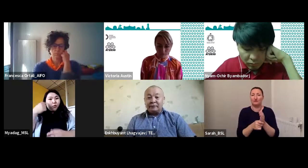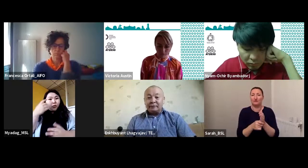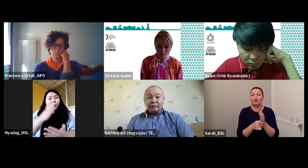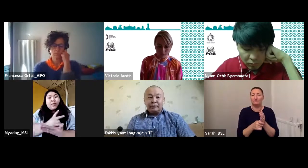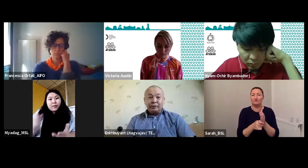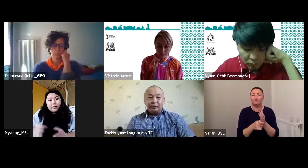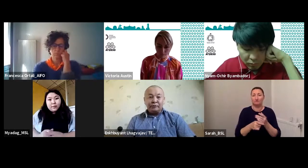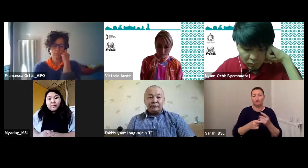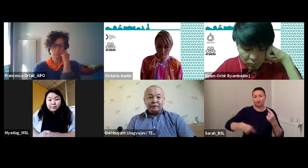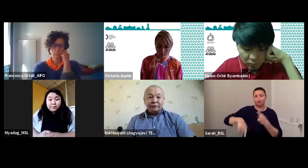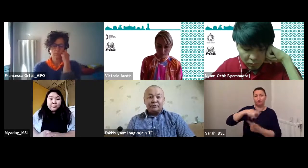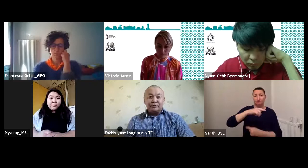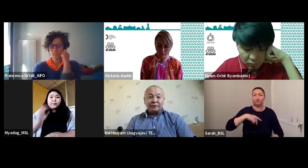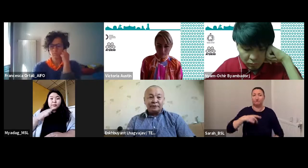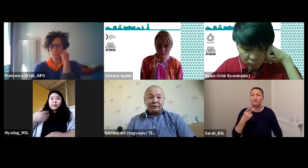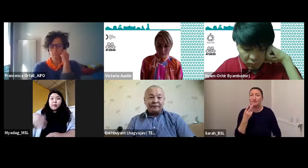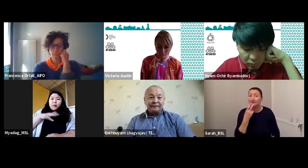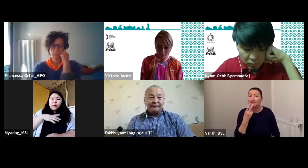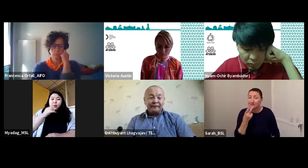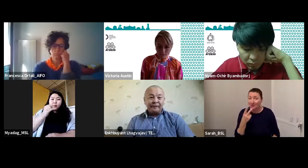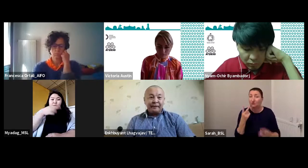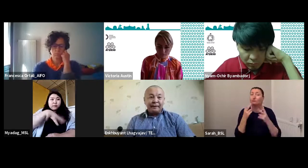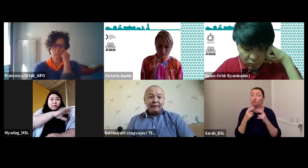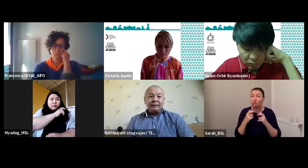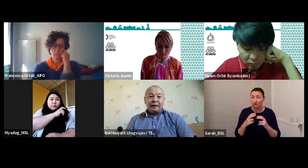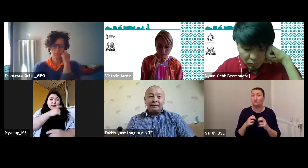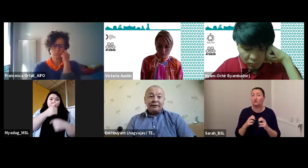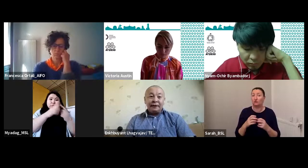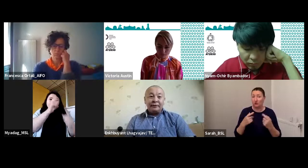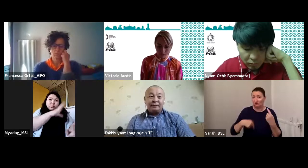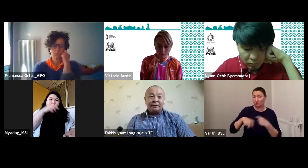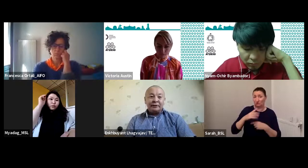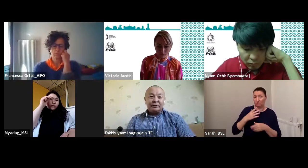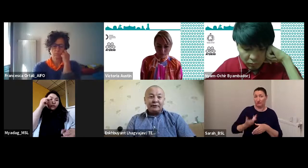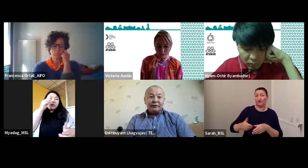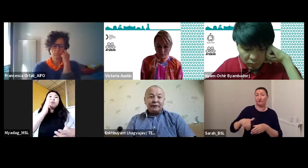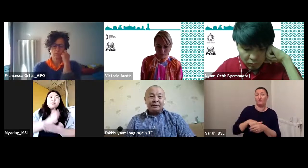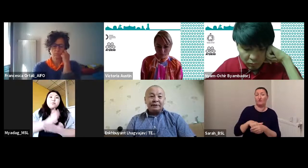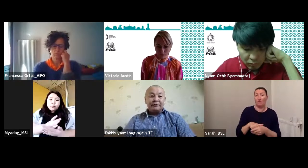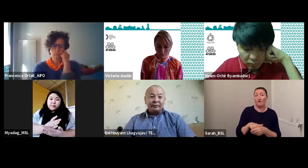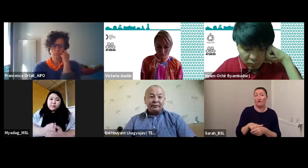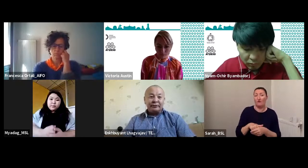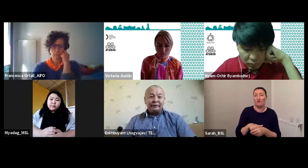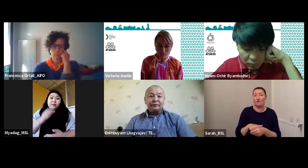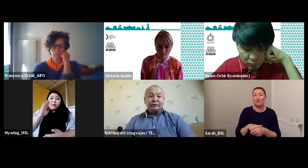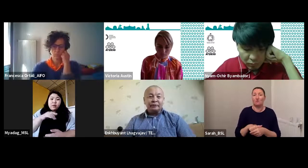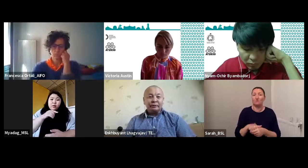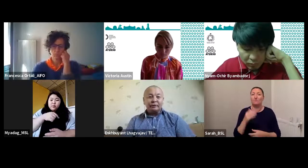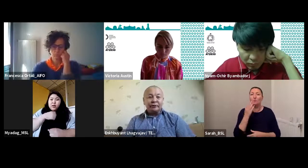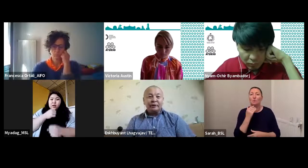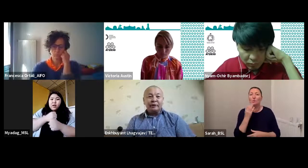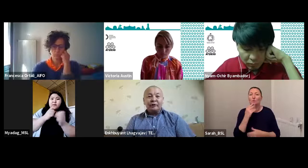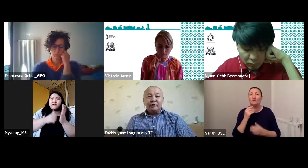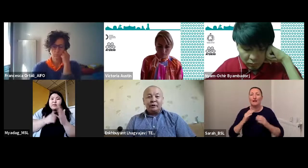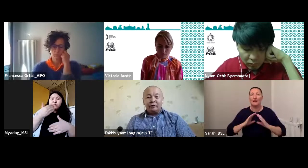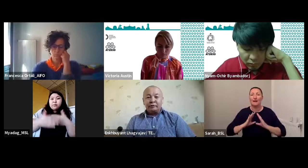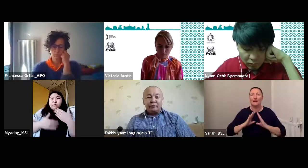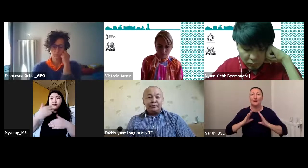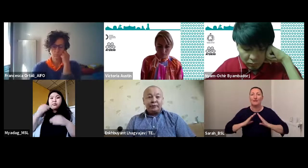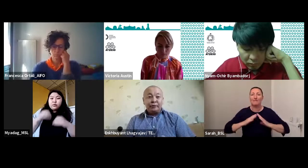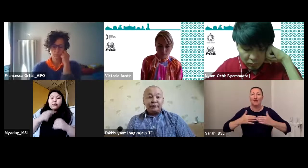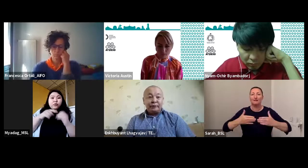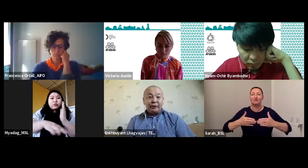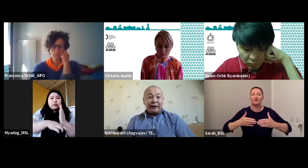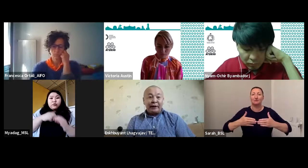бол бусад хүмүүсээс суралцж байна. Тэрнийхэн бид нар ажил хэрэг болгоод өнөөдөр бол нэг